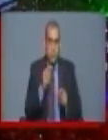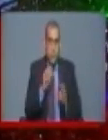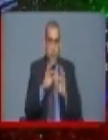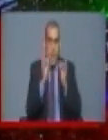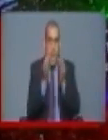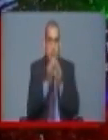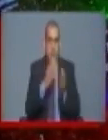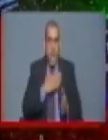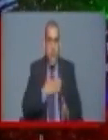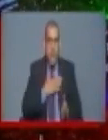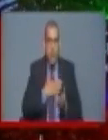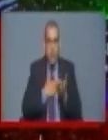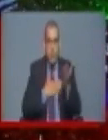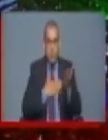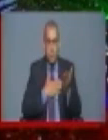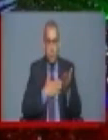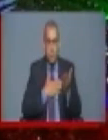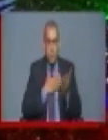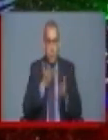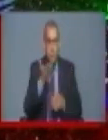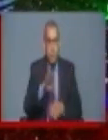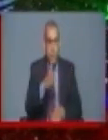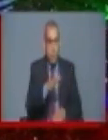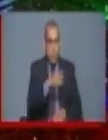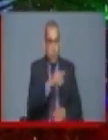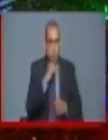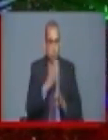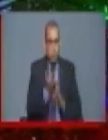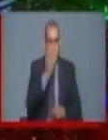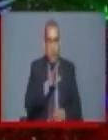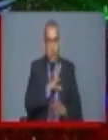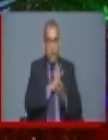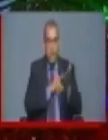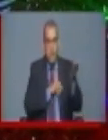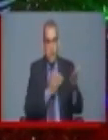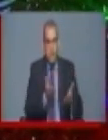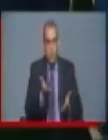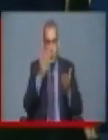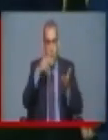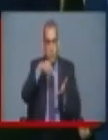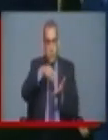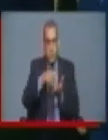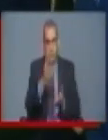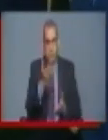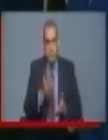تخويف وتهيئة الأجواء حتى يمكن السيطرة على المنطقة صحيح. بالكامل.